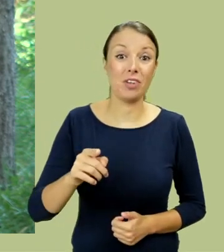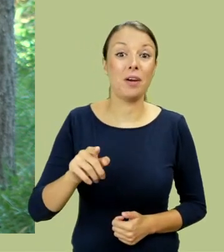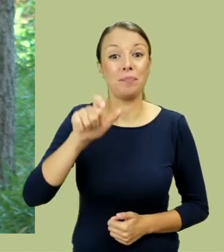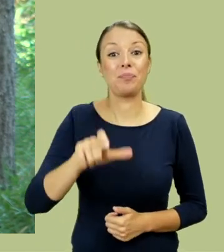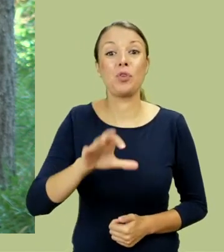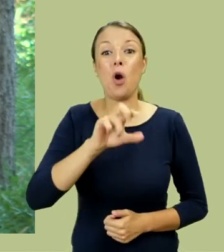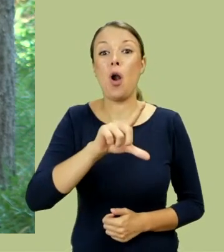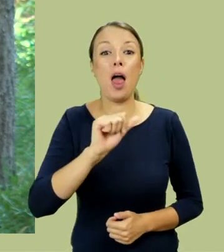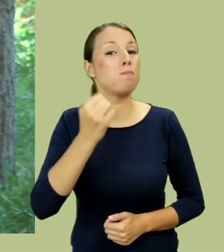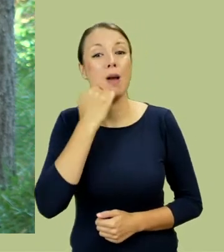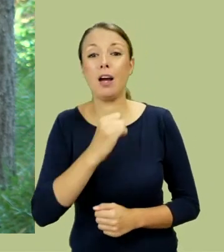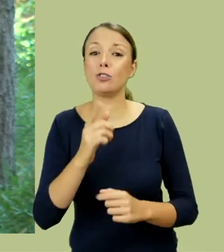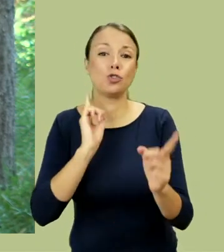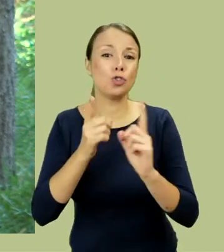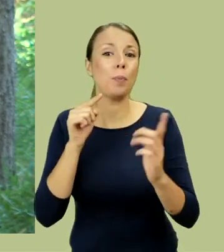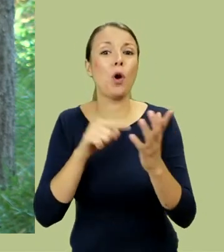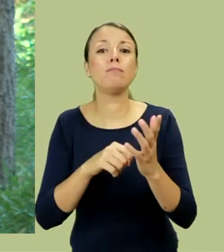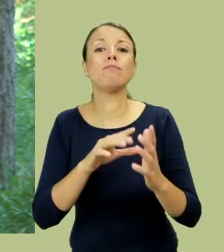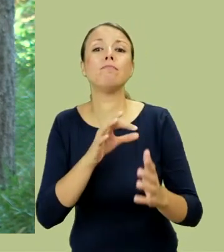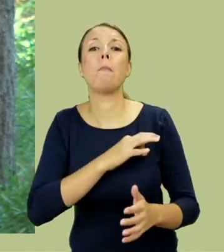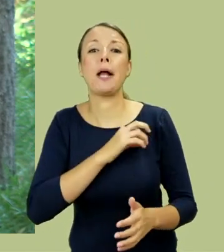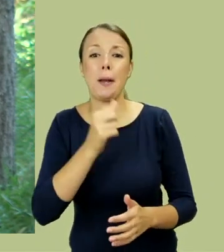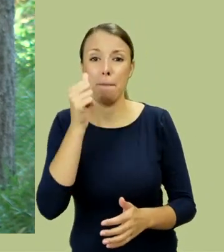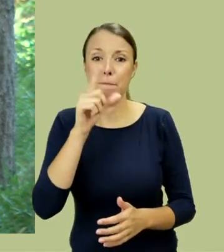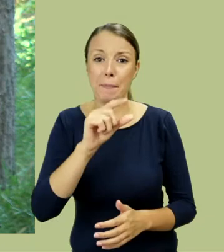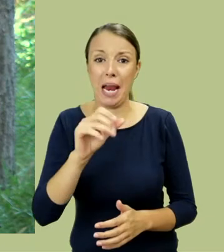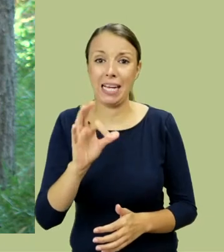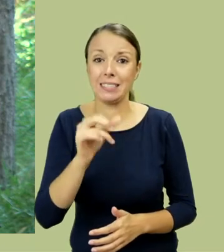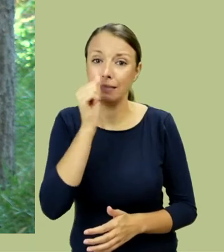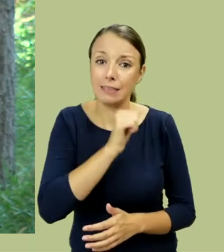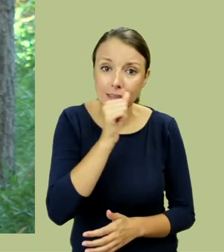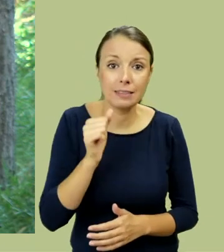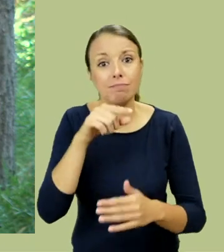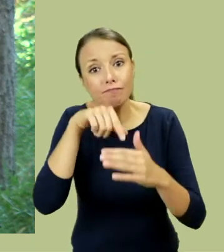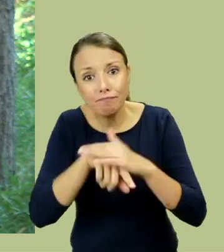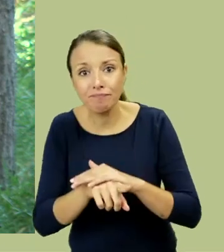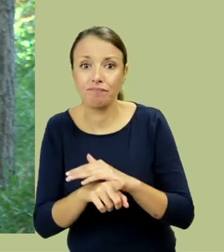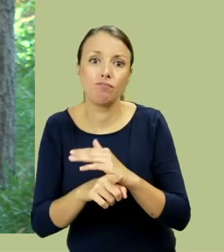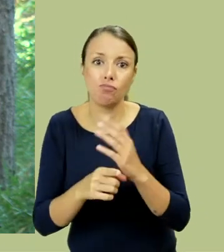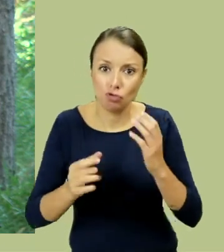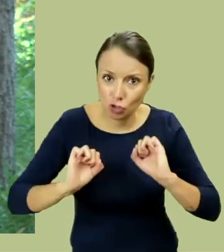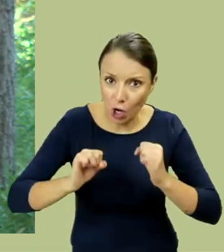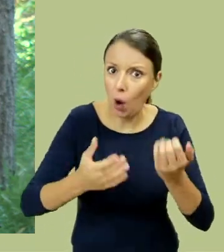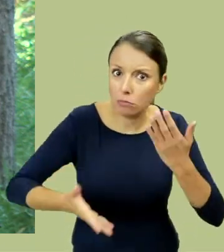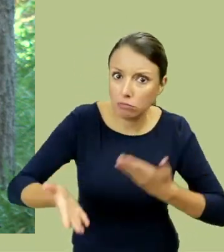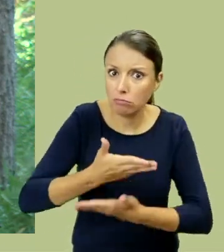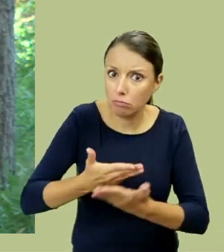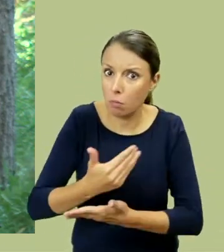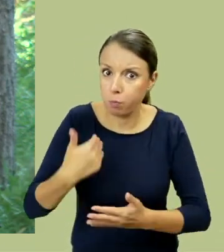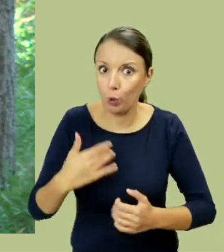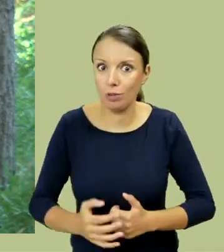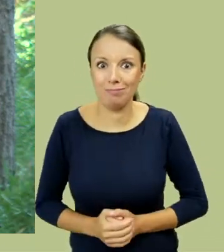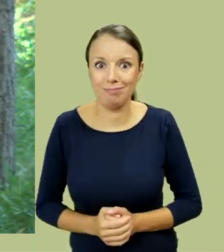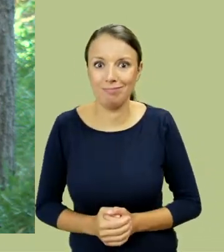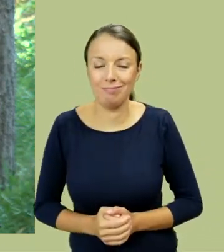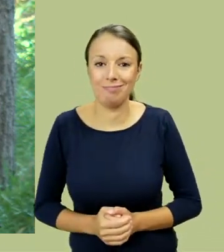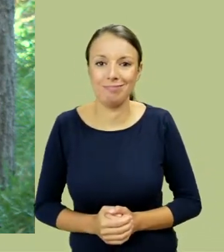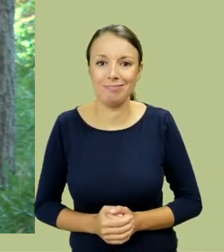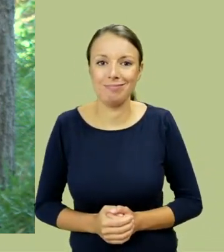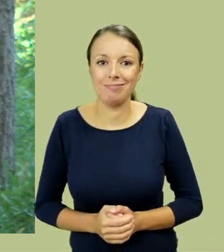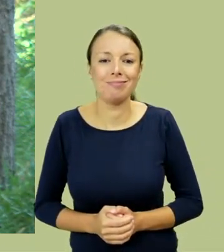w konspirację PPS-owską i dużo by o tym mówić, jak to rozwijało się, postępowało o